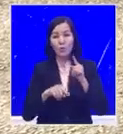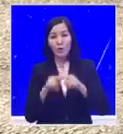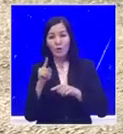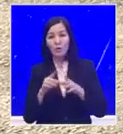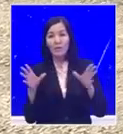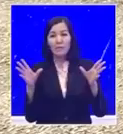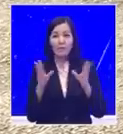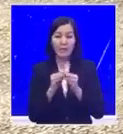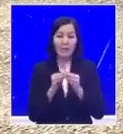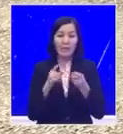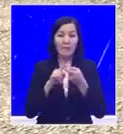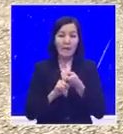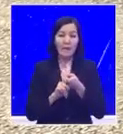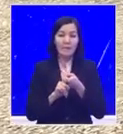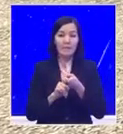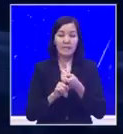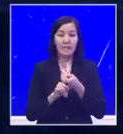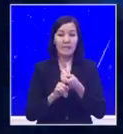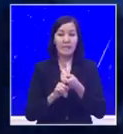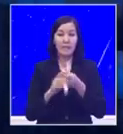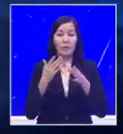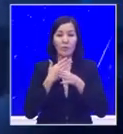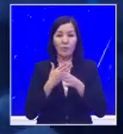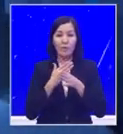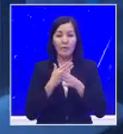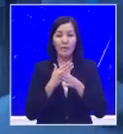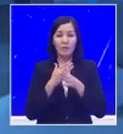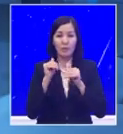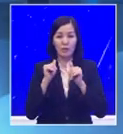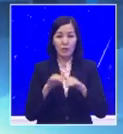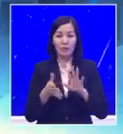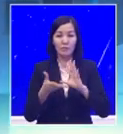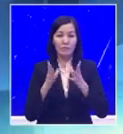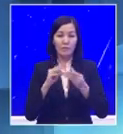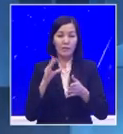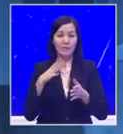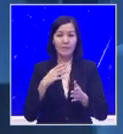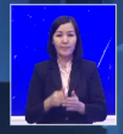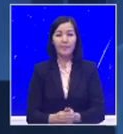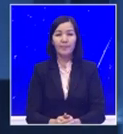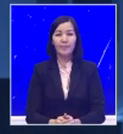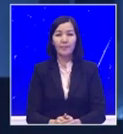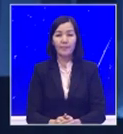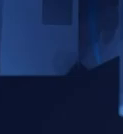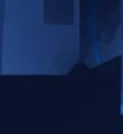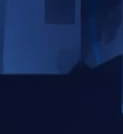туыстарының етене байланыс жасауының арқасында. Елдана Серікбайқызы, Ержан Дүйсен, Жетісу телеарнасы. Тек еліден.